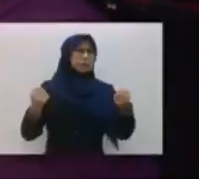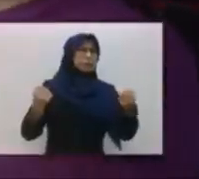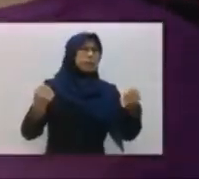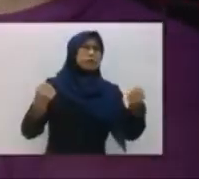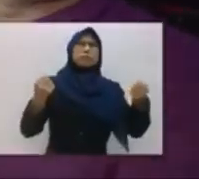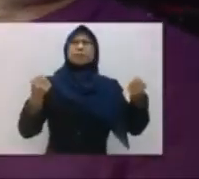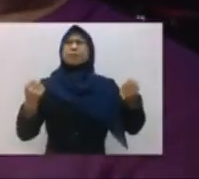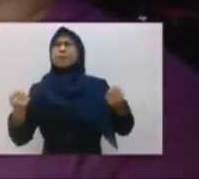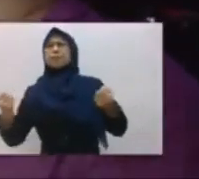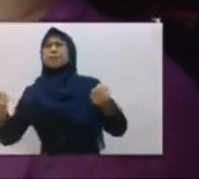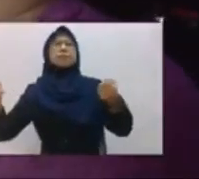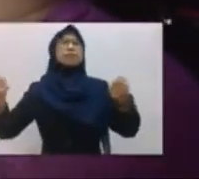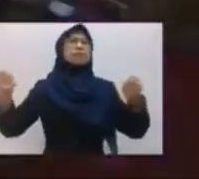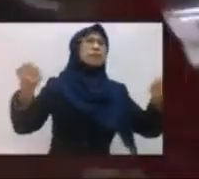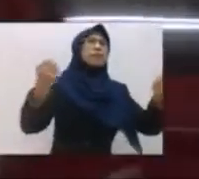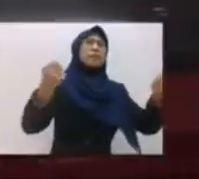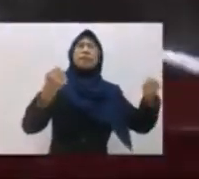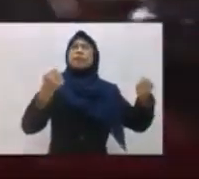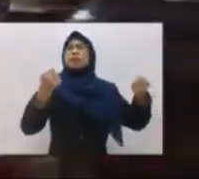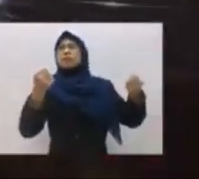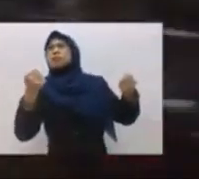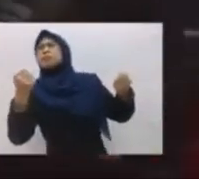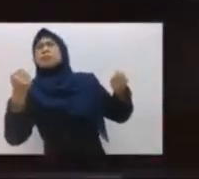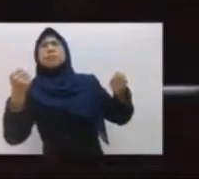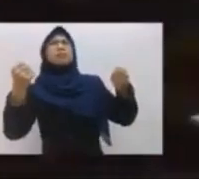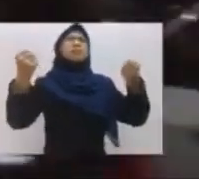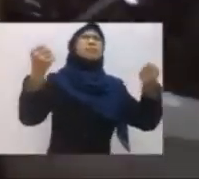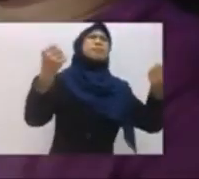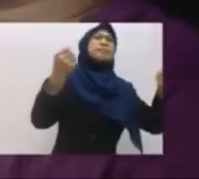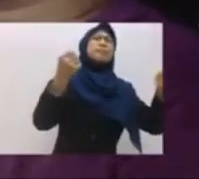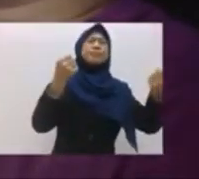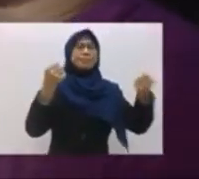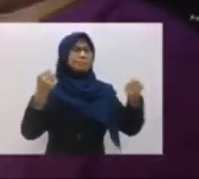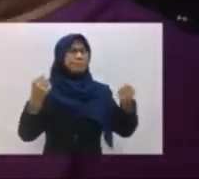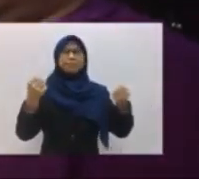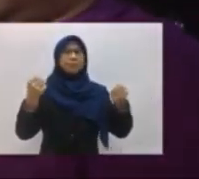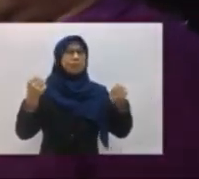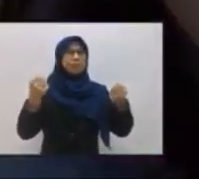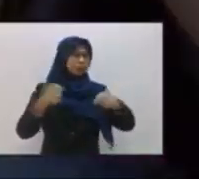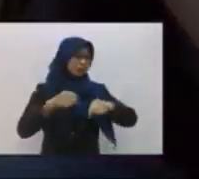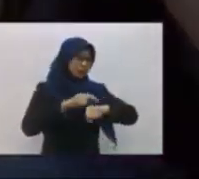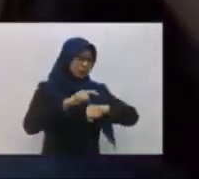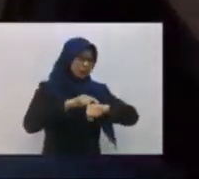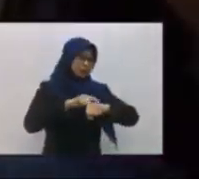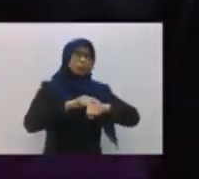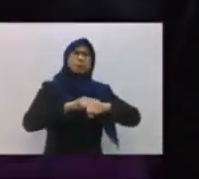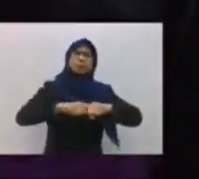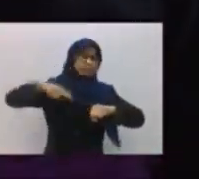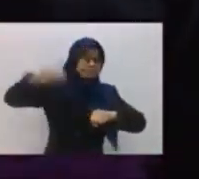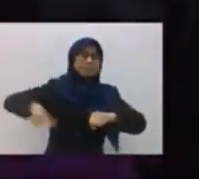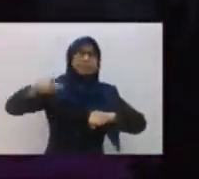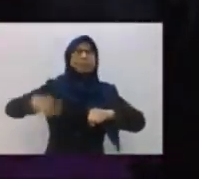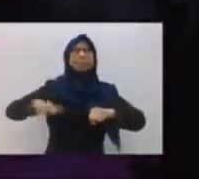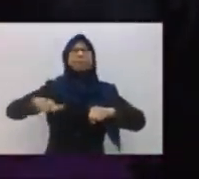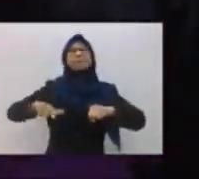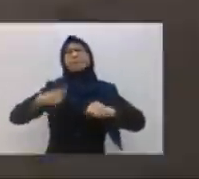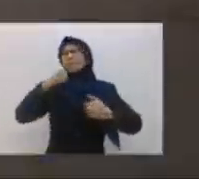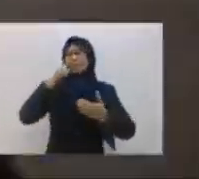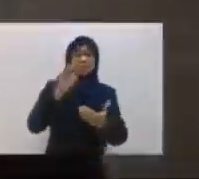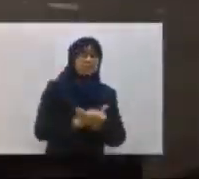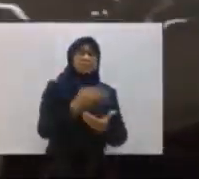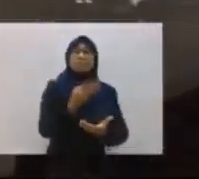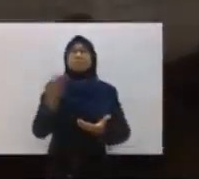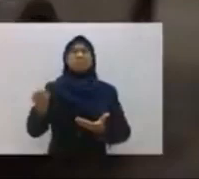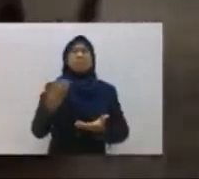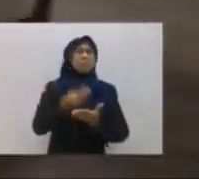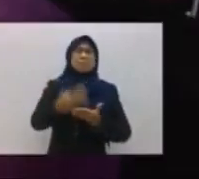Saya tercari-cari tempat letak kereta. Puas cari tak jumpa-jumpa. Saya tengok jam. Alamak, dah lambat.